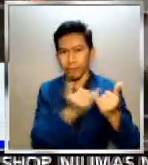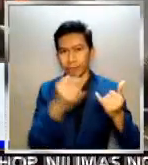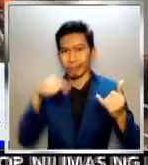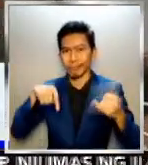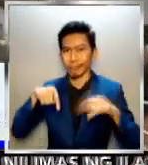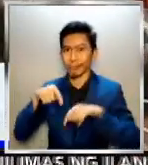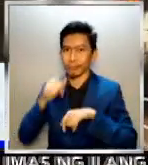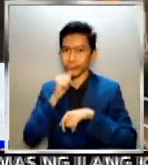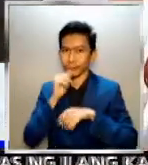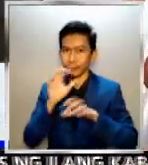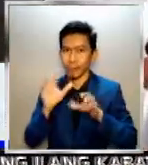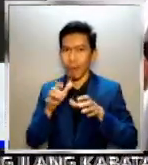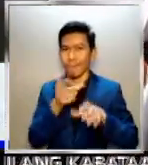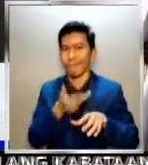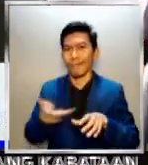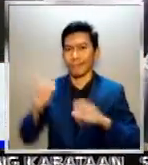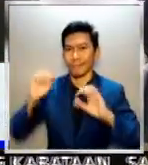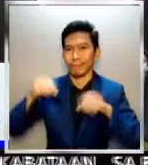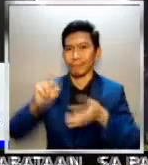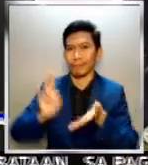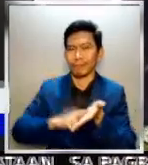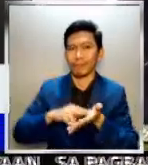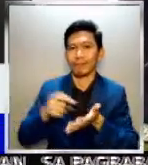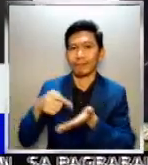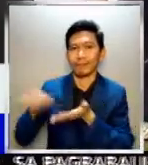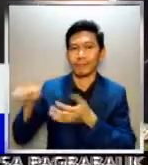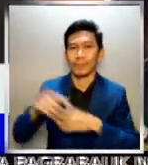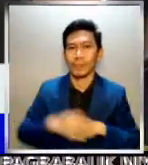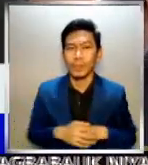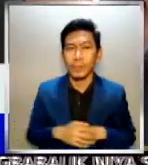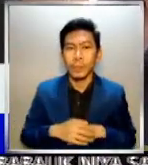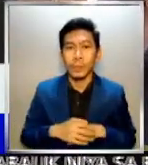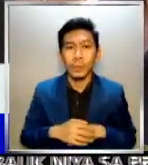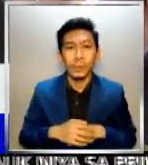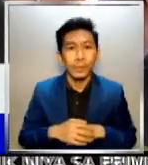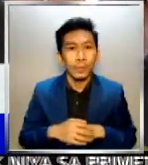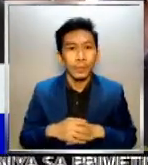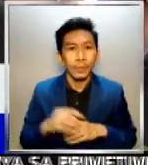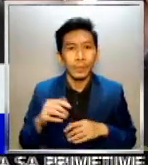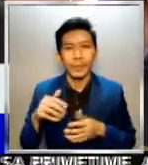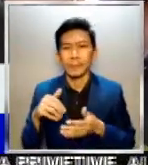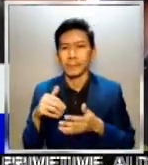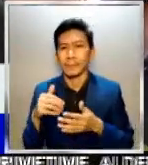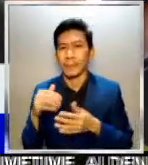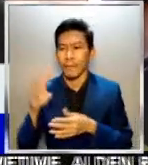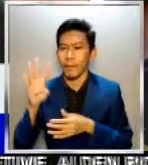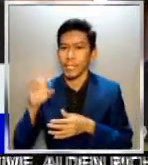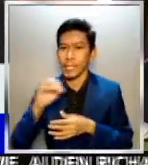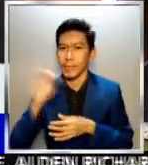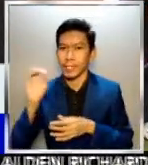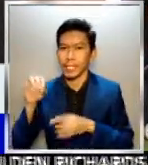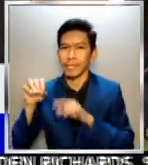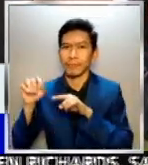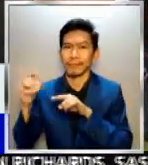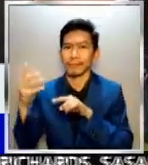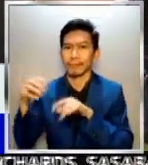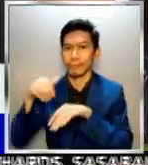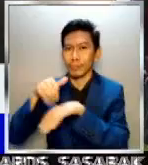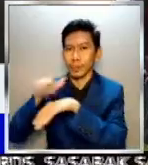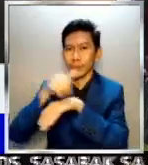the 500,000, 60% will be for NCR. The rest of 40% will be distributed to the provinces.